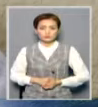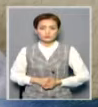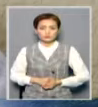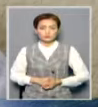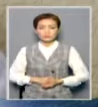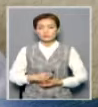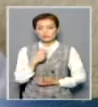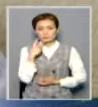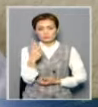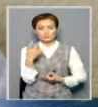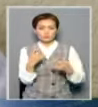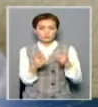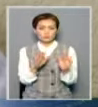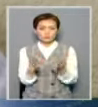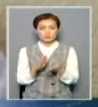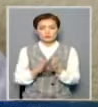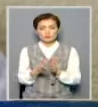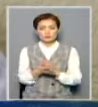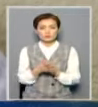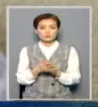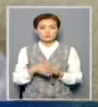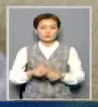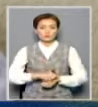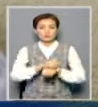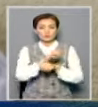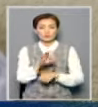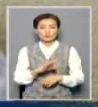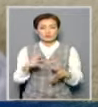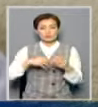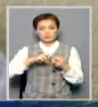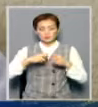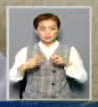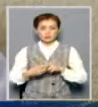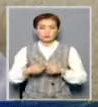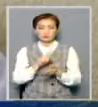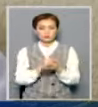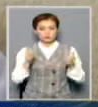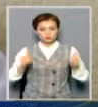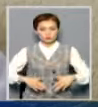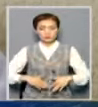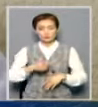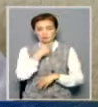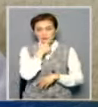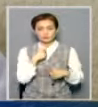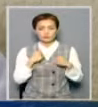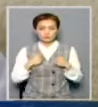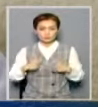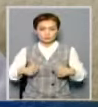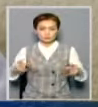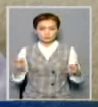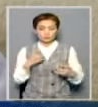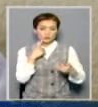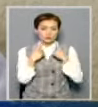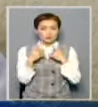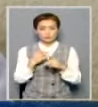Я наблюдаю по телевизору ситуацию, сложившуюся в стране. Хочу сказать о том, что все проблемные вопросы должны быть решены мирным путем, путем